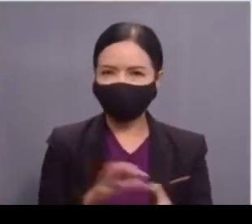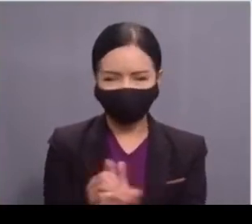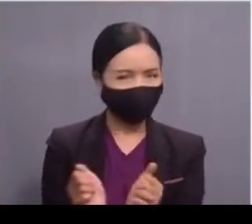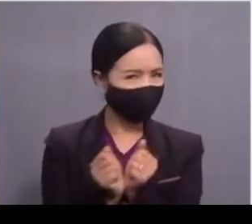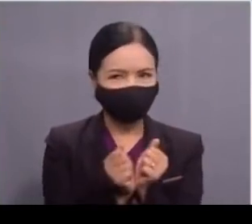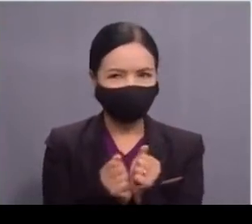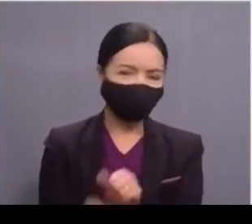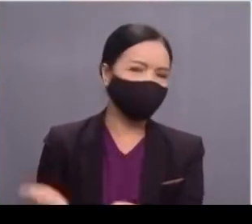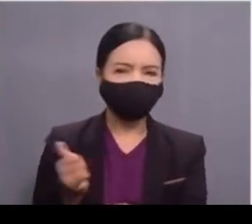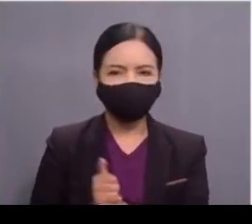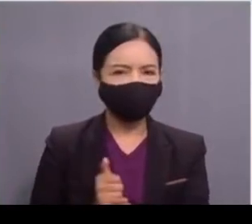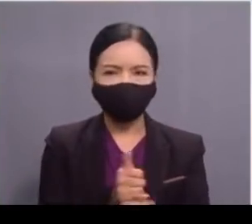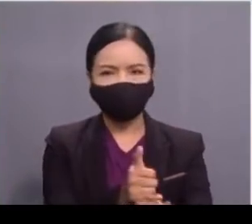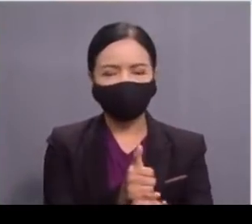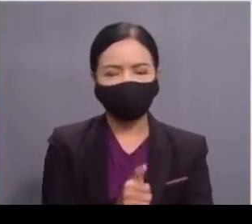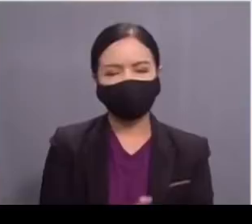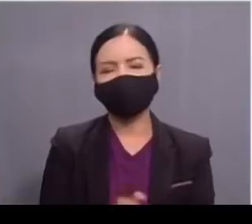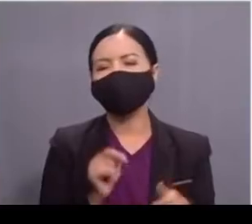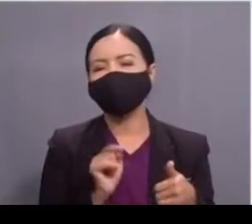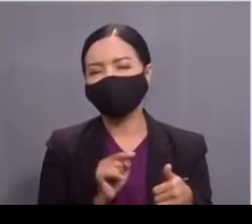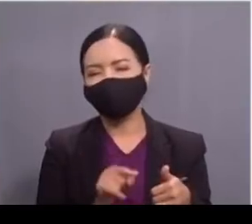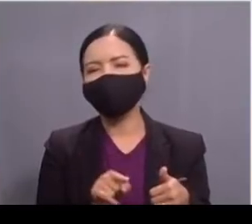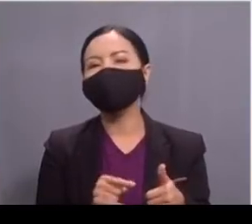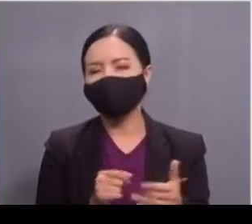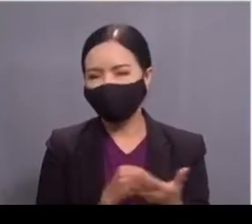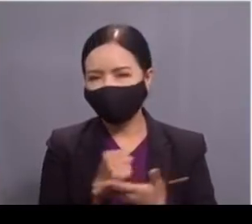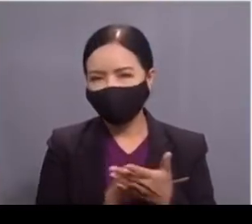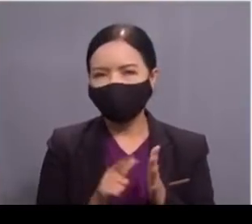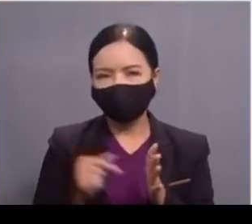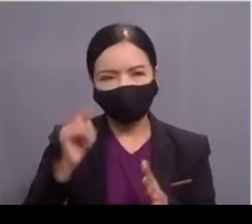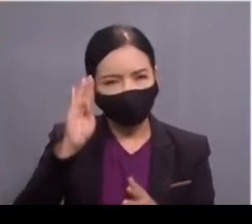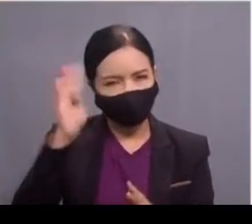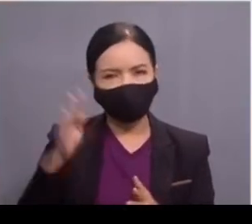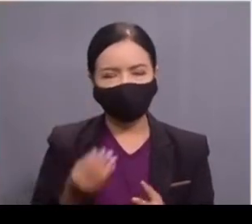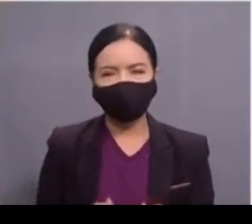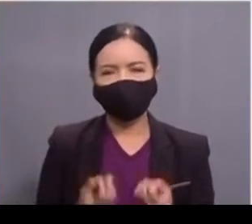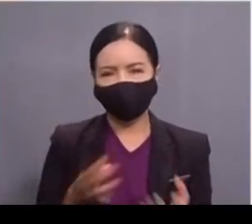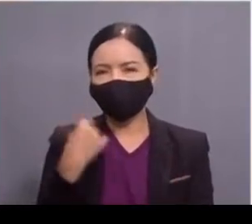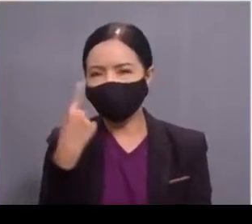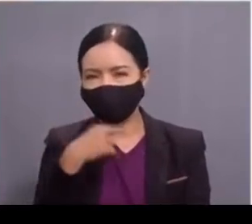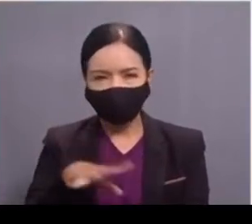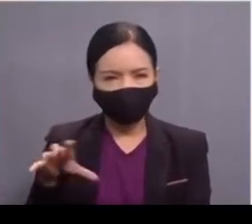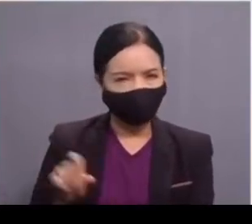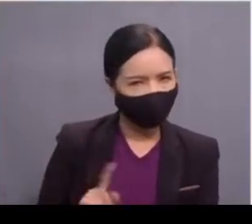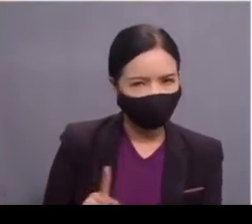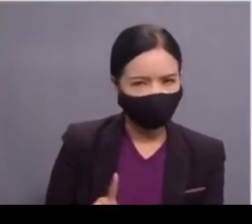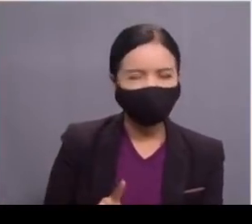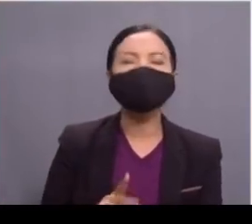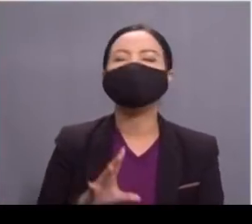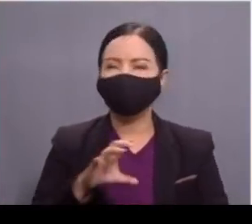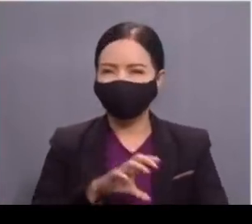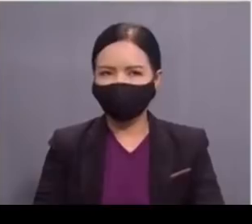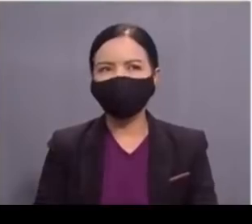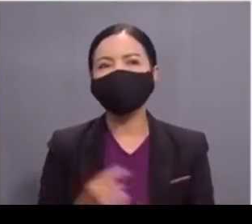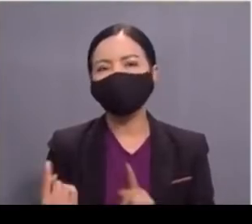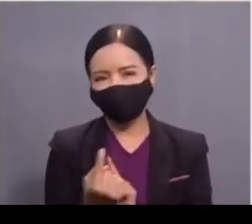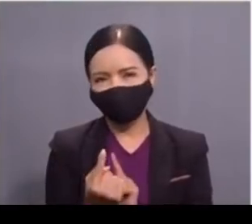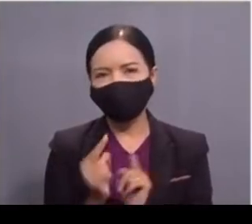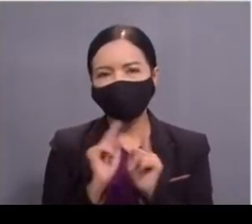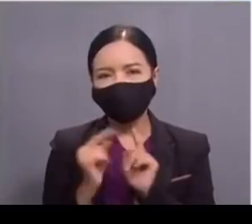ไปสอบสวนขยายผลต่อไปว่าเอามาจากไหนจะเอายาไปส่งใครนี่เรียบร้อยนั่งคุยกับต